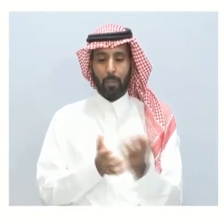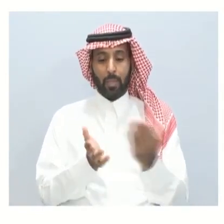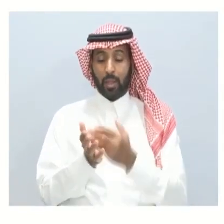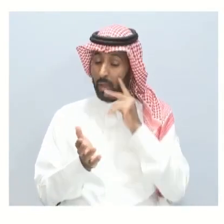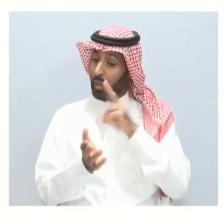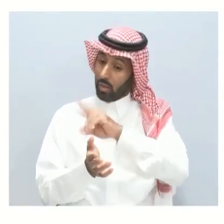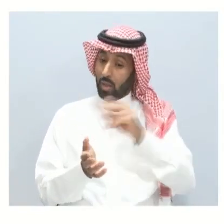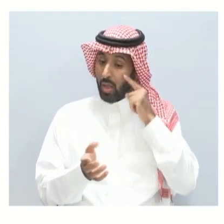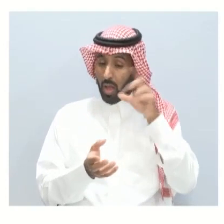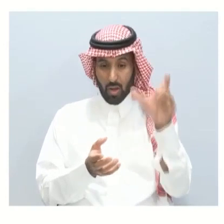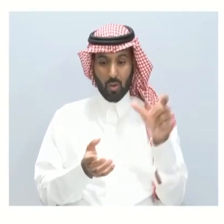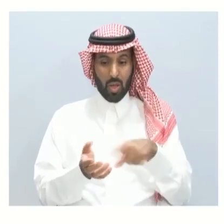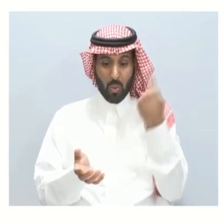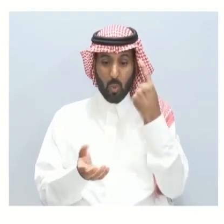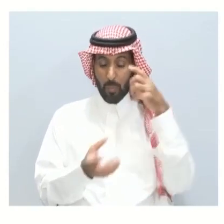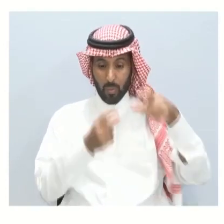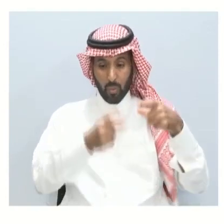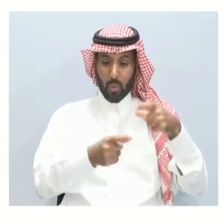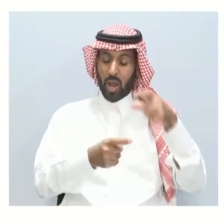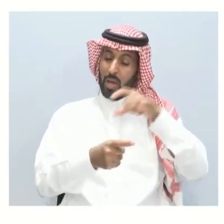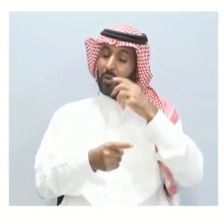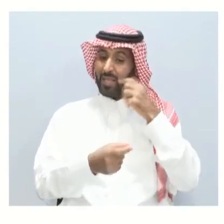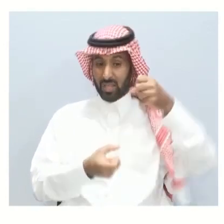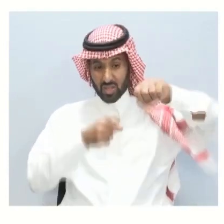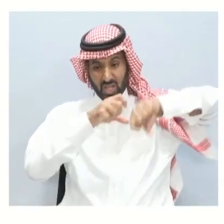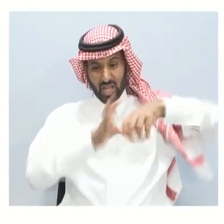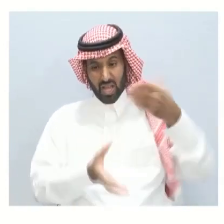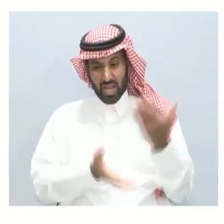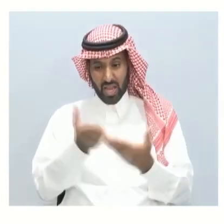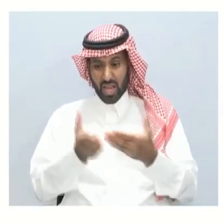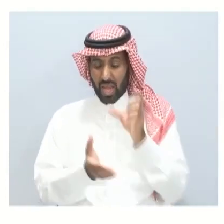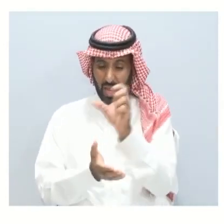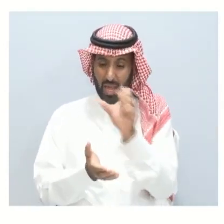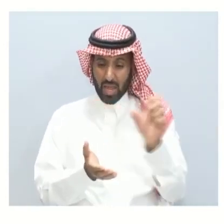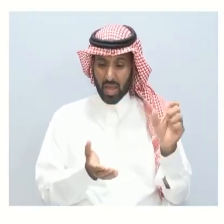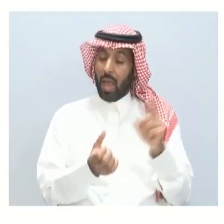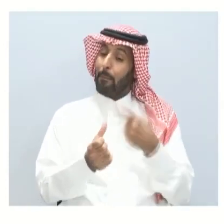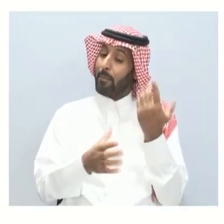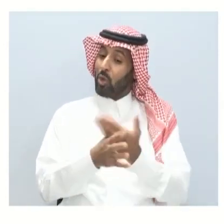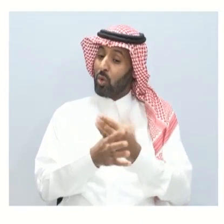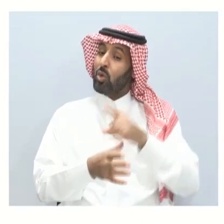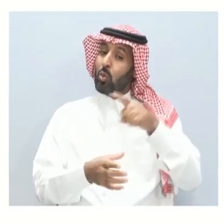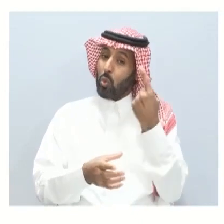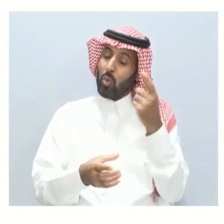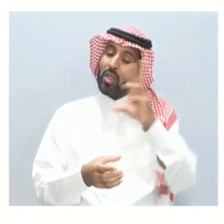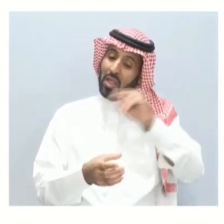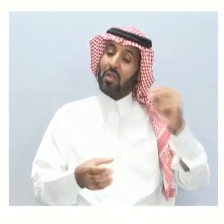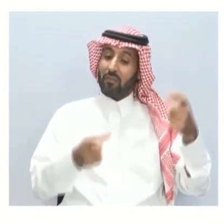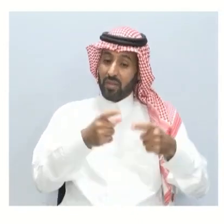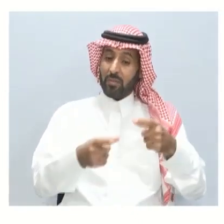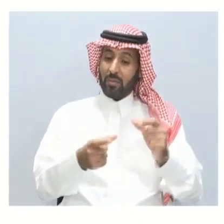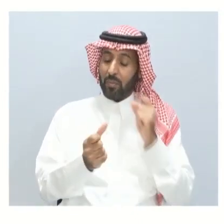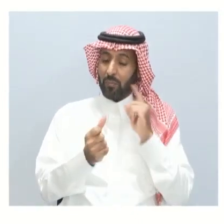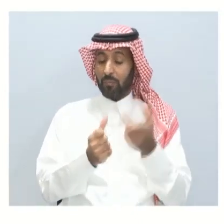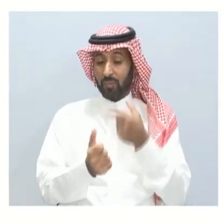تتشابه عناصر المجموعه الاولى في خواصها الكيميائيه لانها تقع في مجموعه واحده اذا ستتشابه عناصرها في